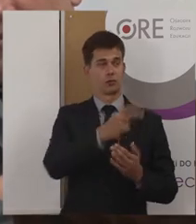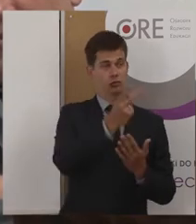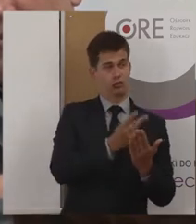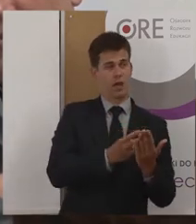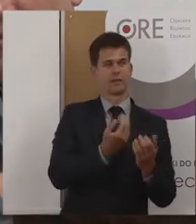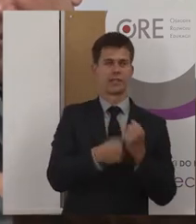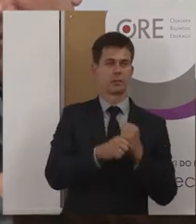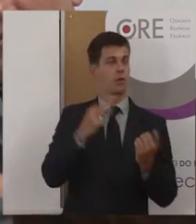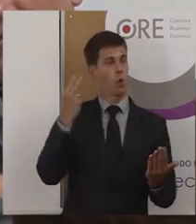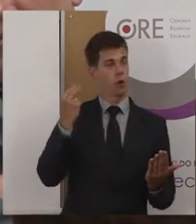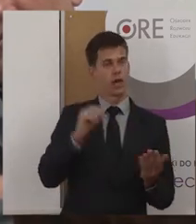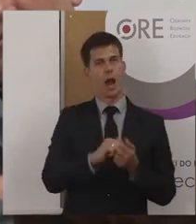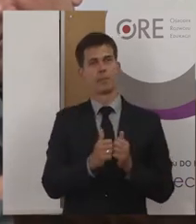brajlowską,